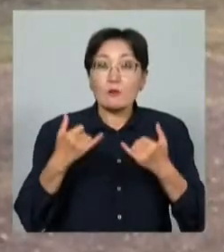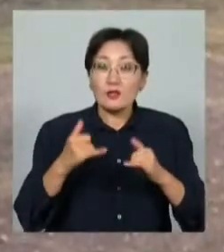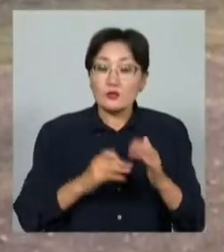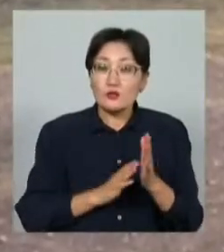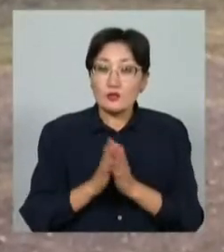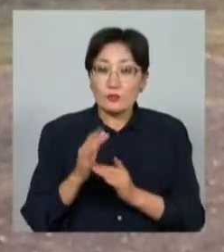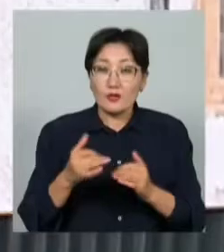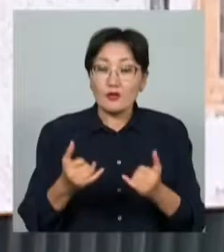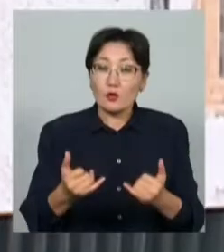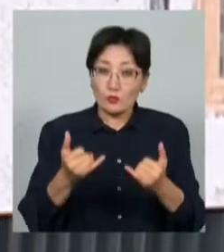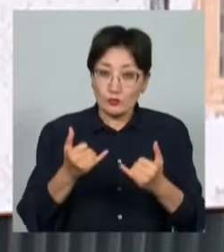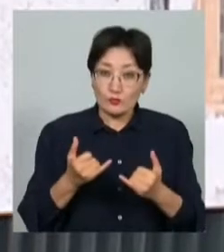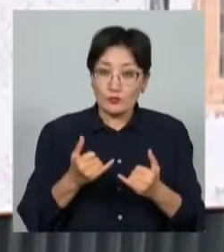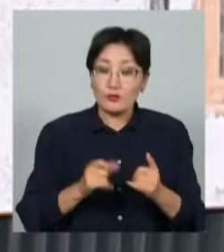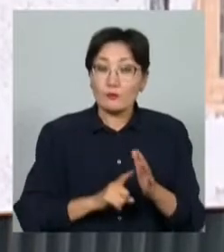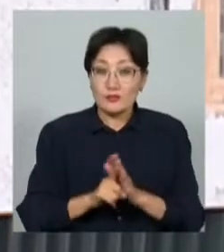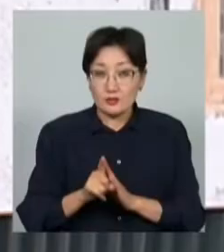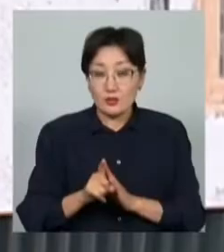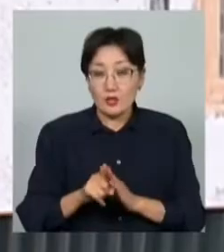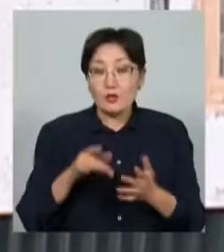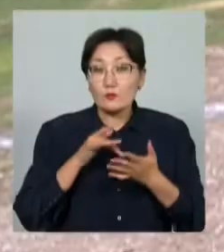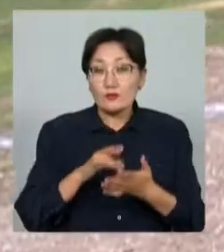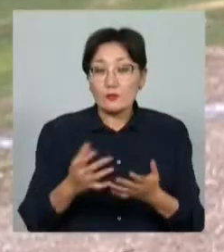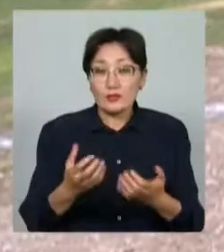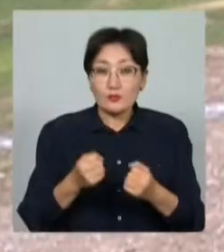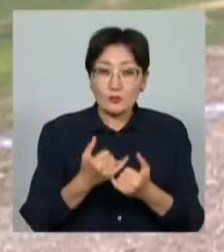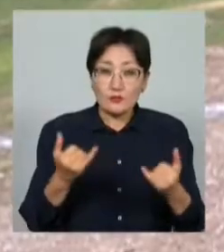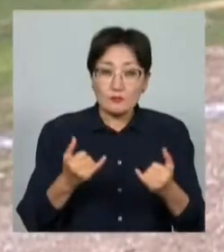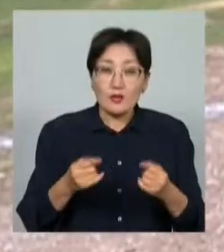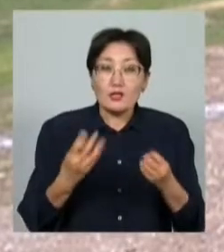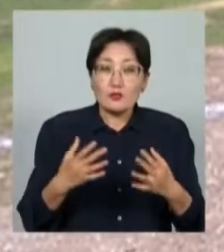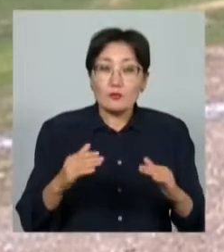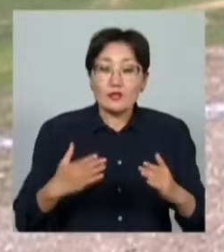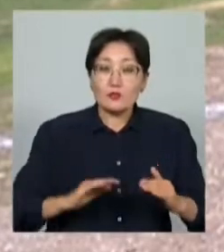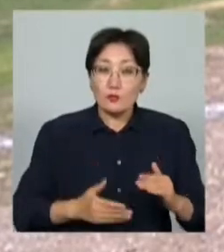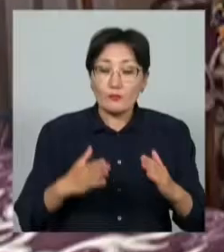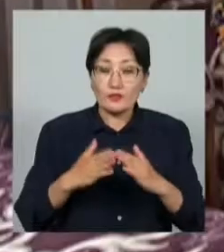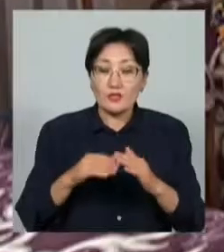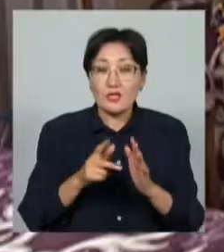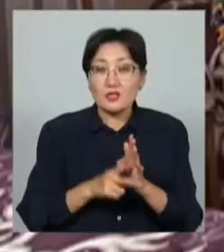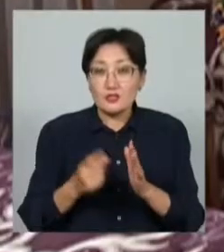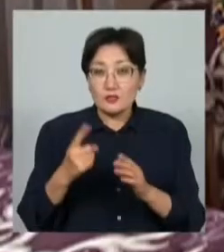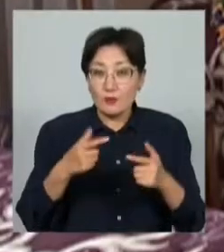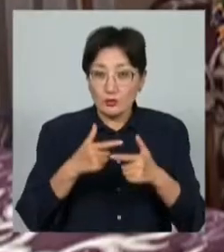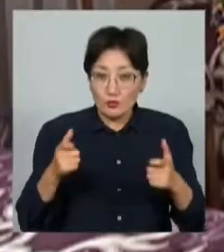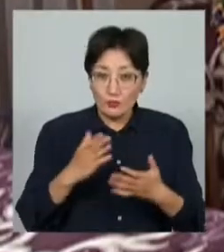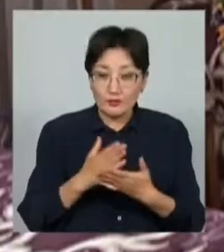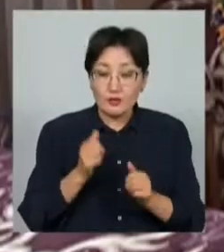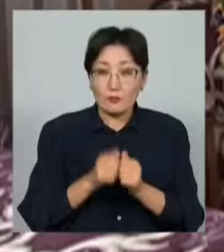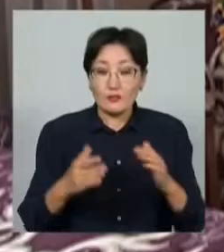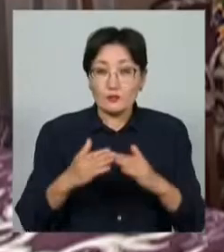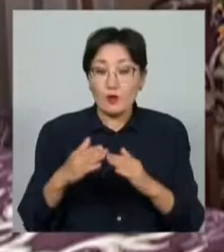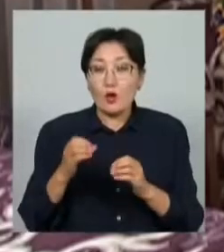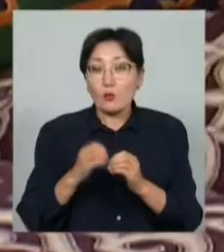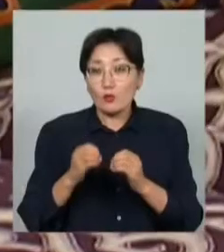гөрі қонақ күтуге бет бұрған. Бүгінде аймақта туристерді қабылдауға арналған қарапайым жер үйден ашылған 81 қонақ үй бар. Әр үйде